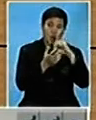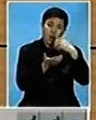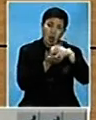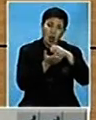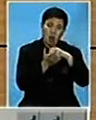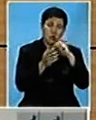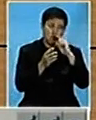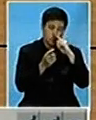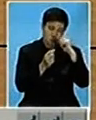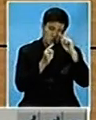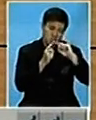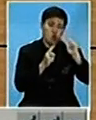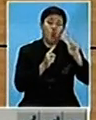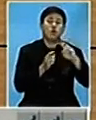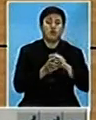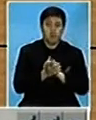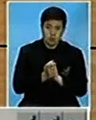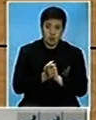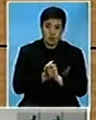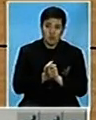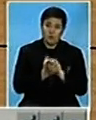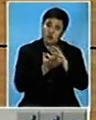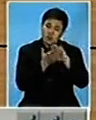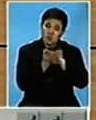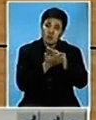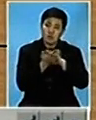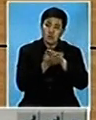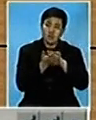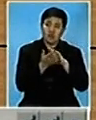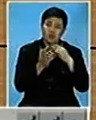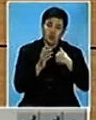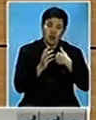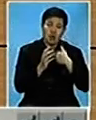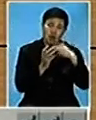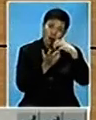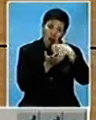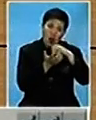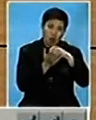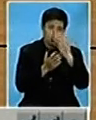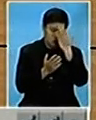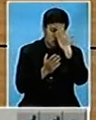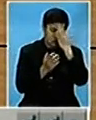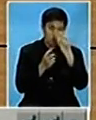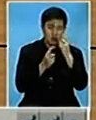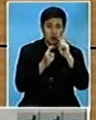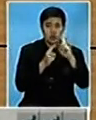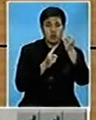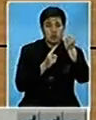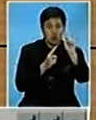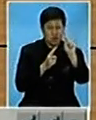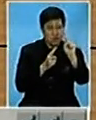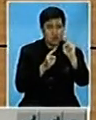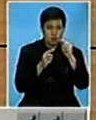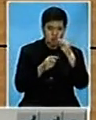งที่2ขอประทานโทษท่านประธานขออนุญาตที่จะกล่าวในหน้า11 3บรรทัด